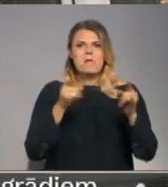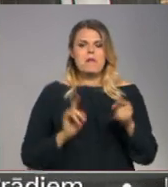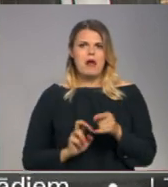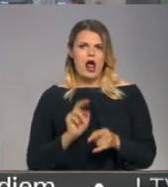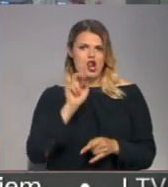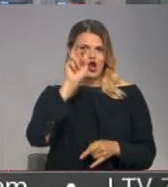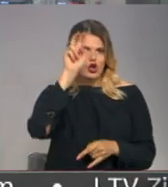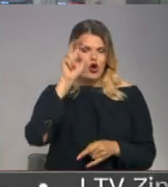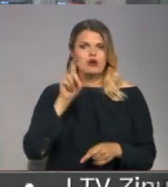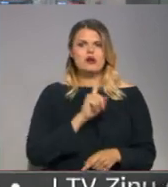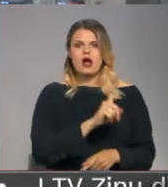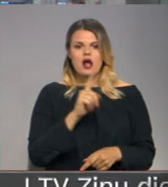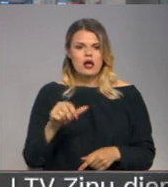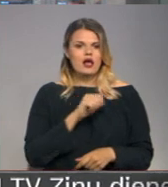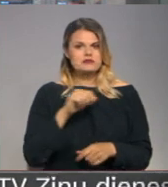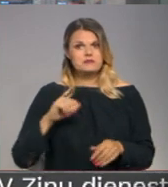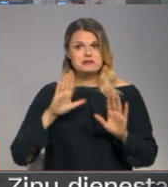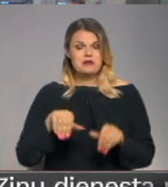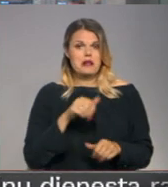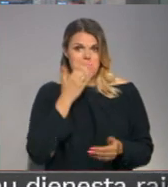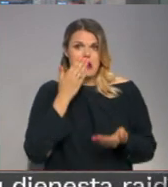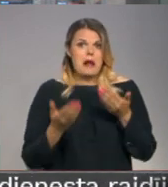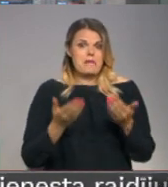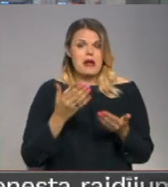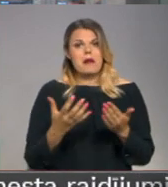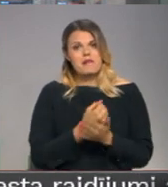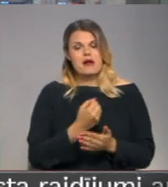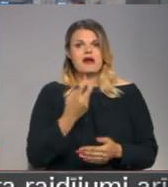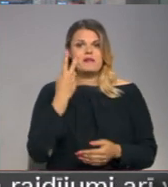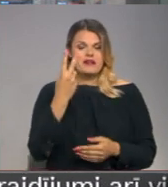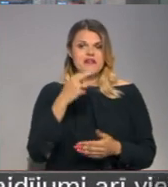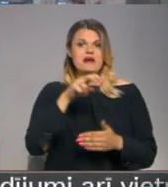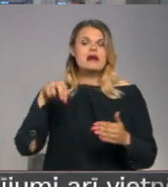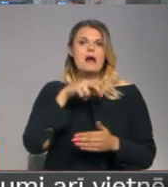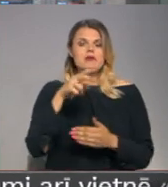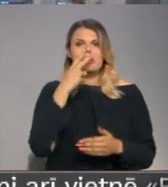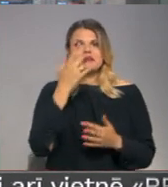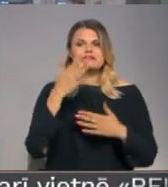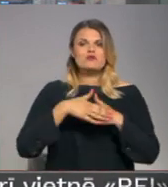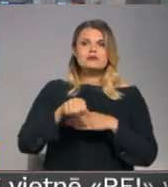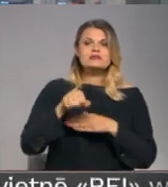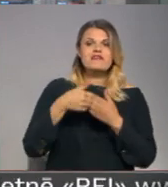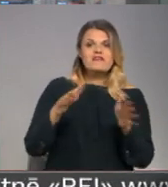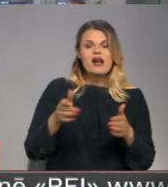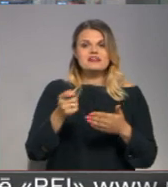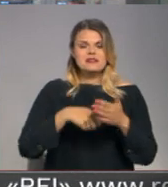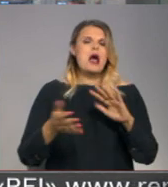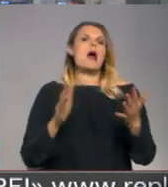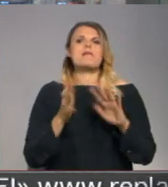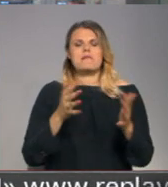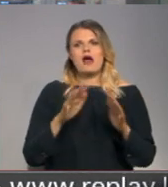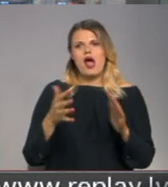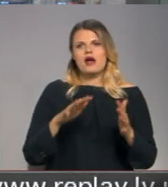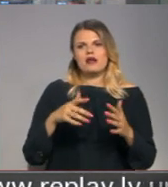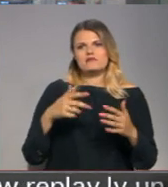balkonus. Katrs pats var īstenībā uztaisīt sociālu eksperimentu, paņemt 2-3 kāpņu telpas, paiet, paskatīties, cik durvis nav aizslēgts, jo aptuveni trešdaļa patiesībā